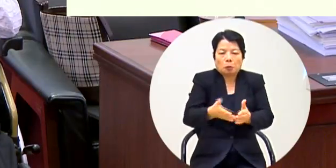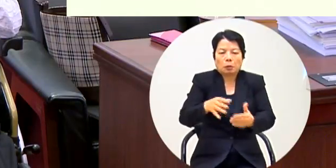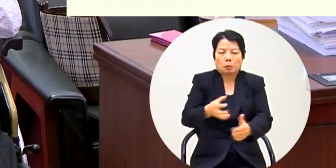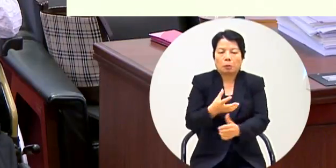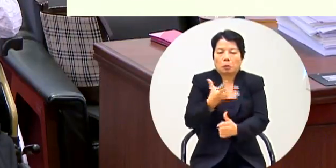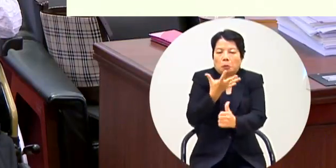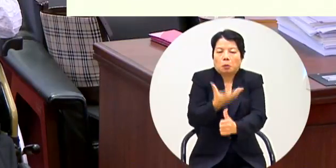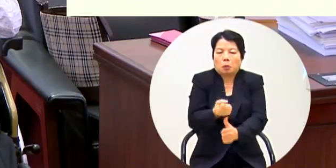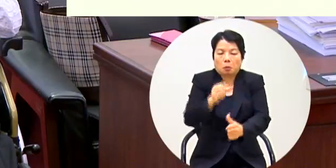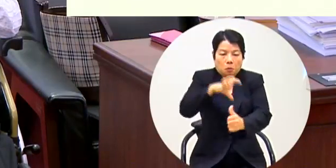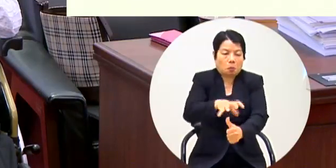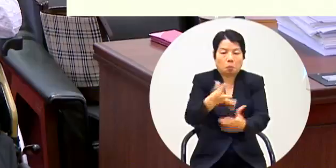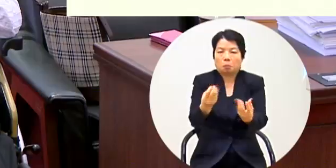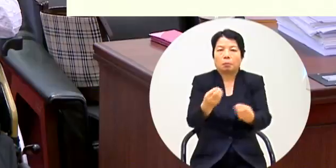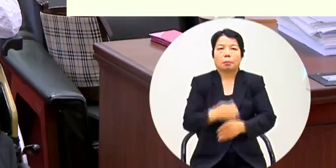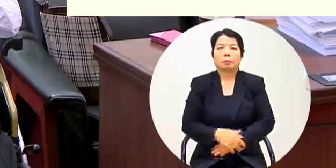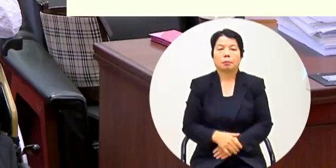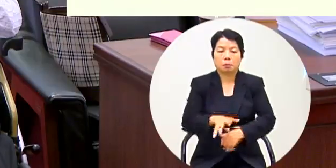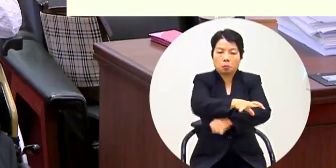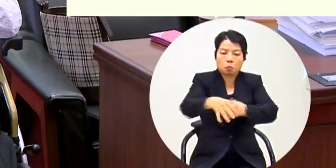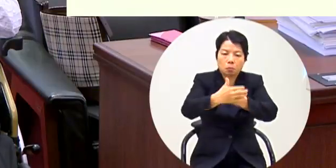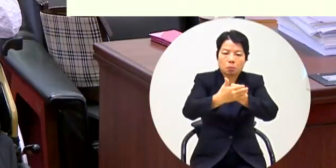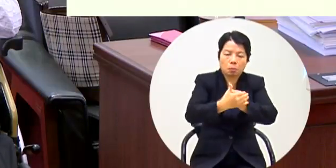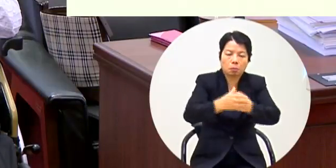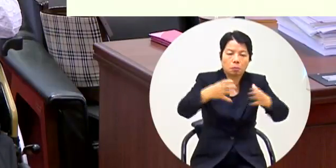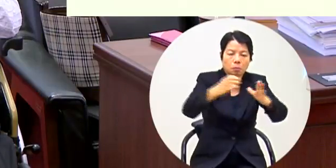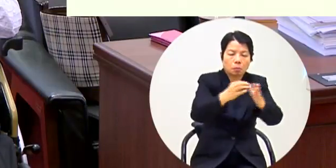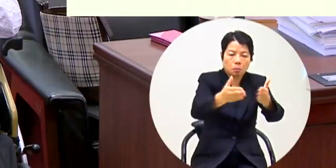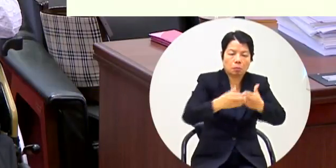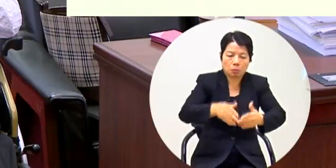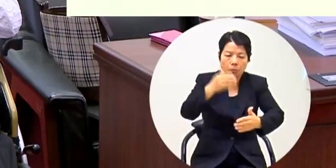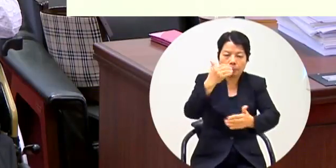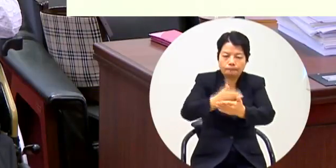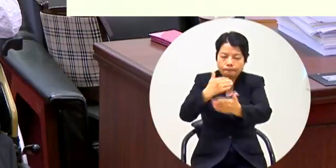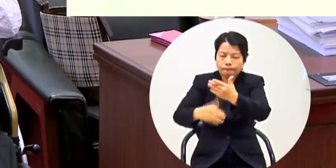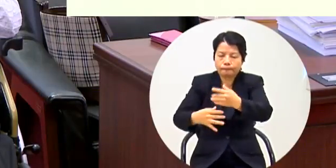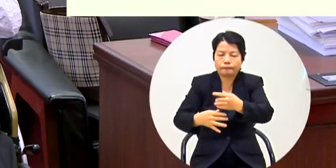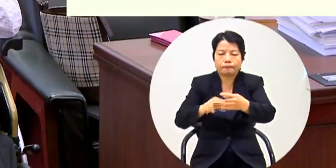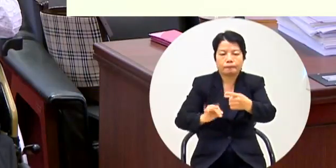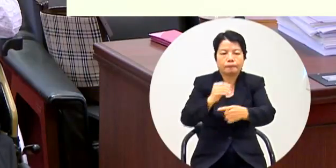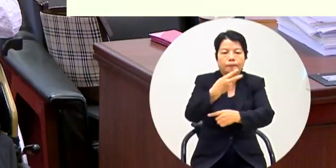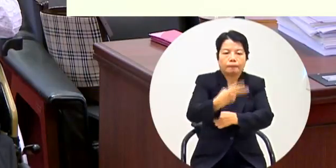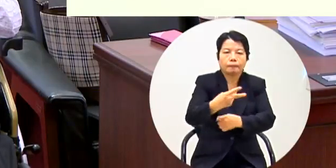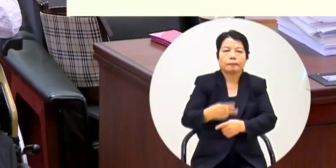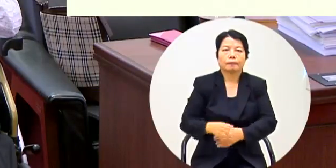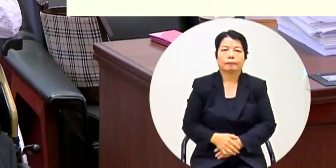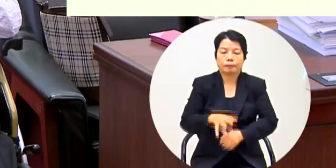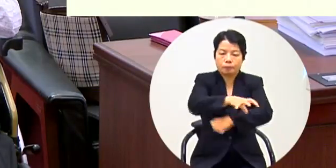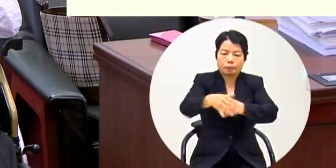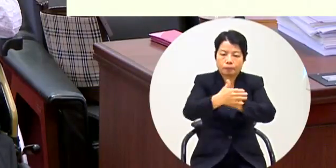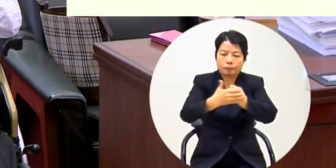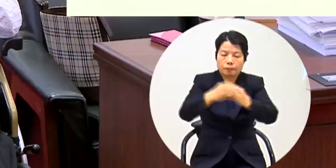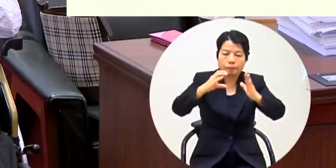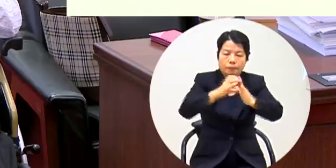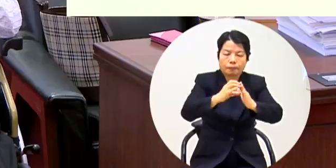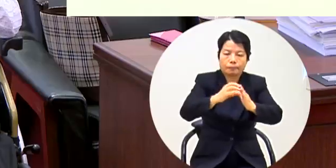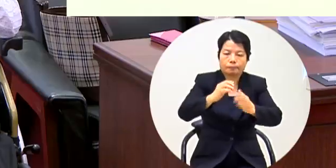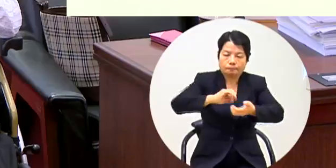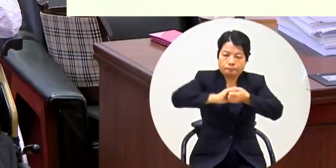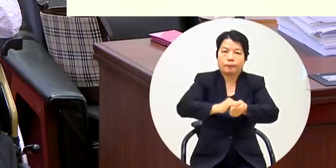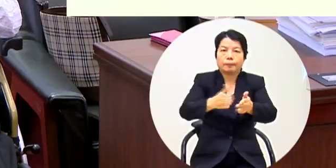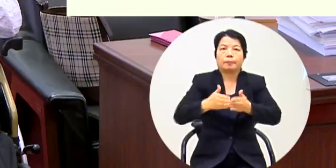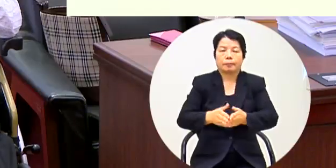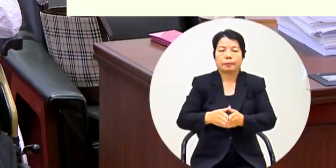求说减少20%的用煤量，这我希望环保局能够再更好实质的去做监督